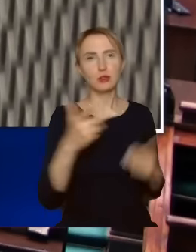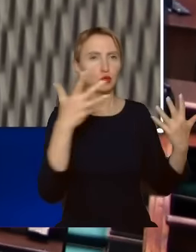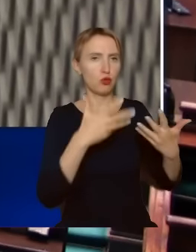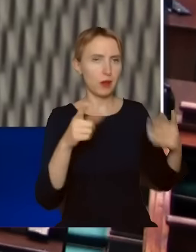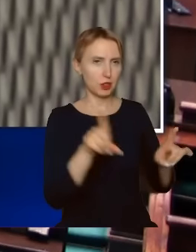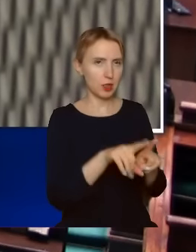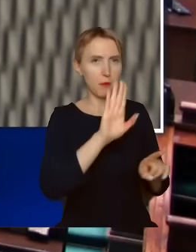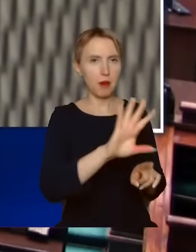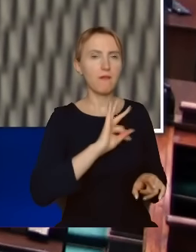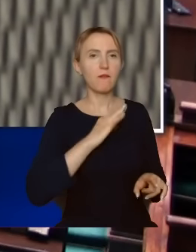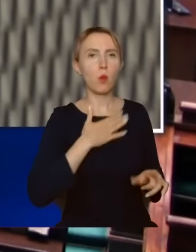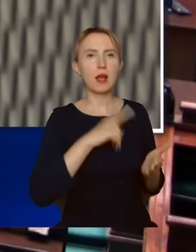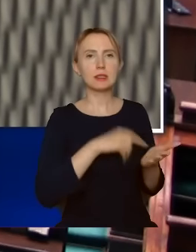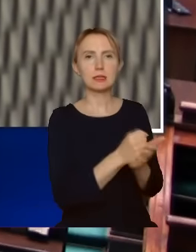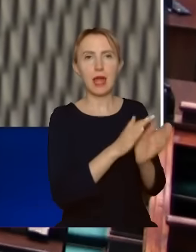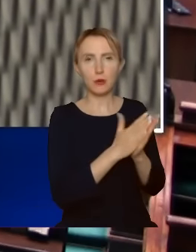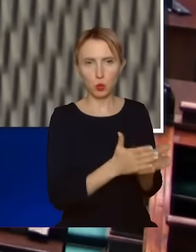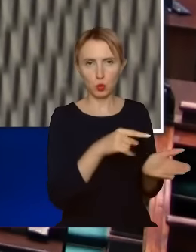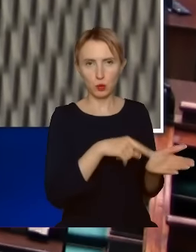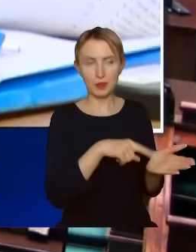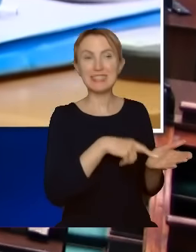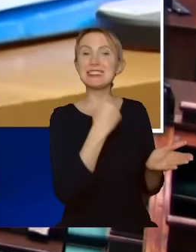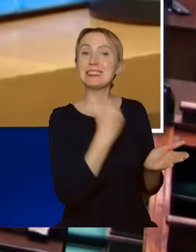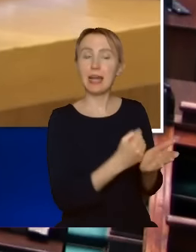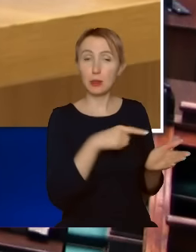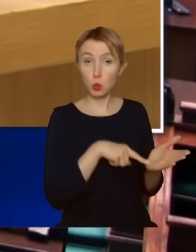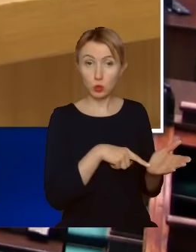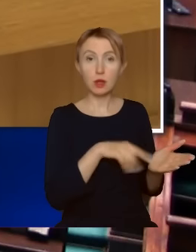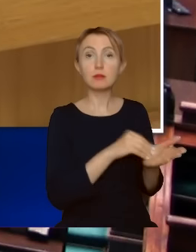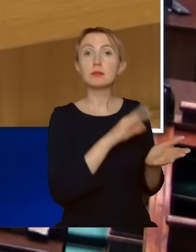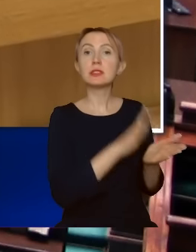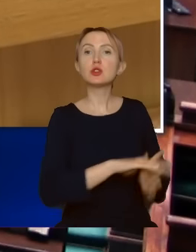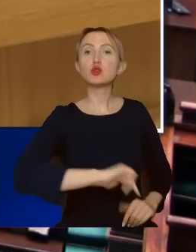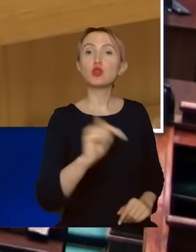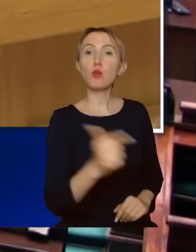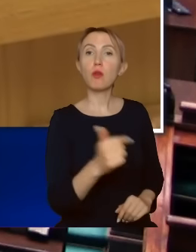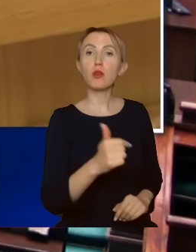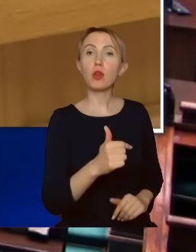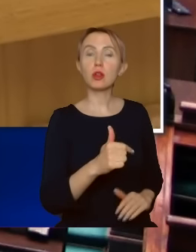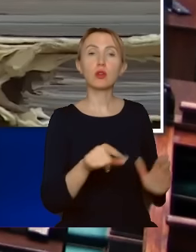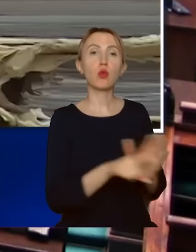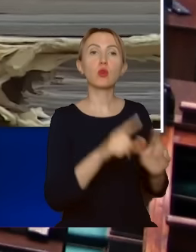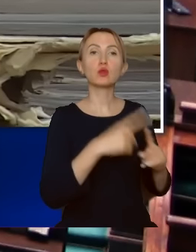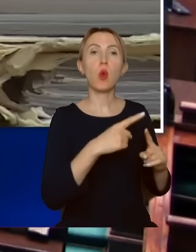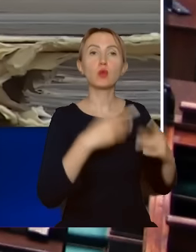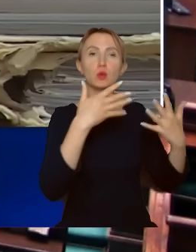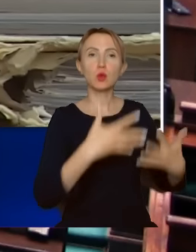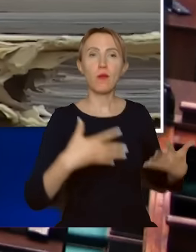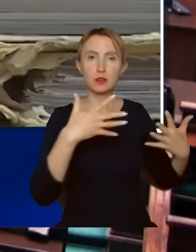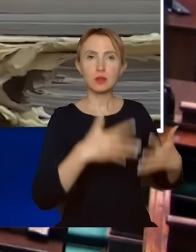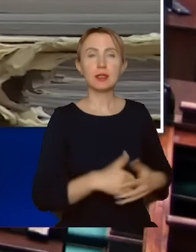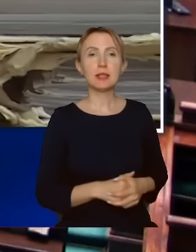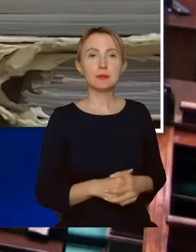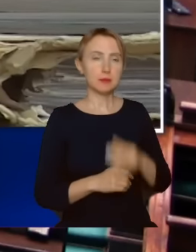mają swój statut i w tym statucie jest takie zobowiązanie skierowane do członków stowarzyszenia aby